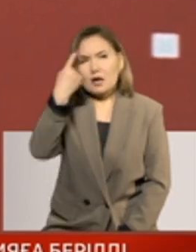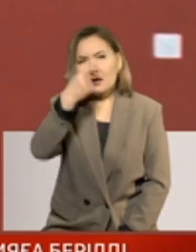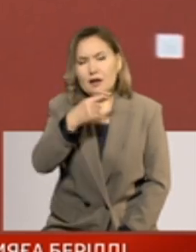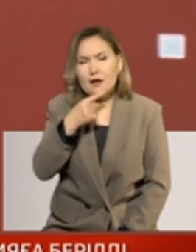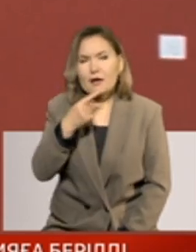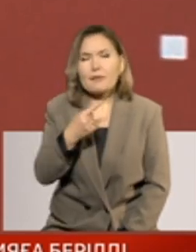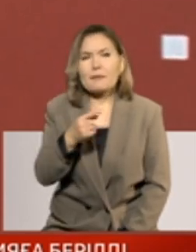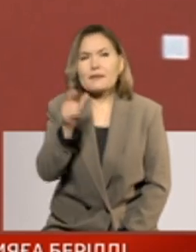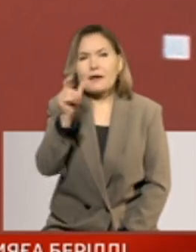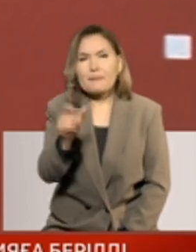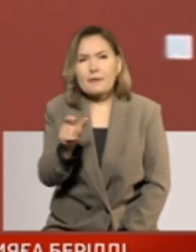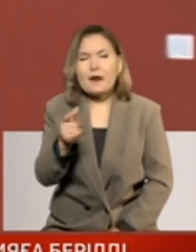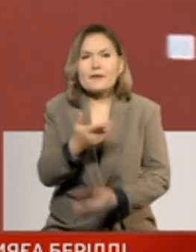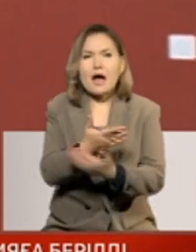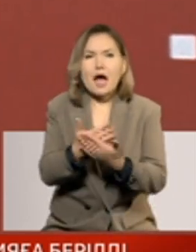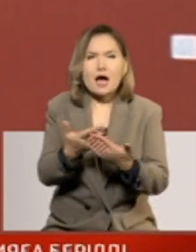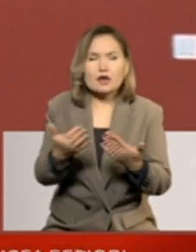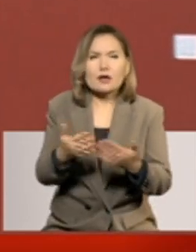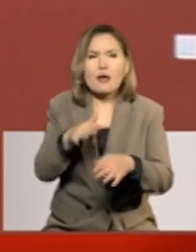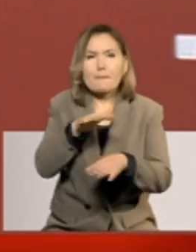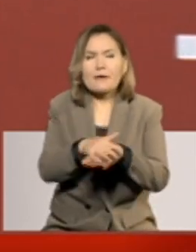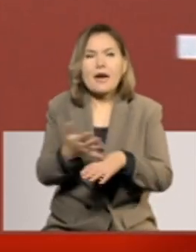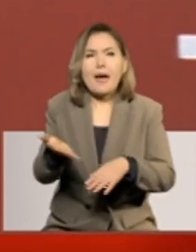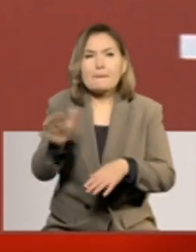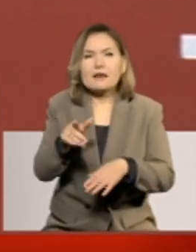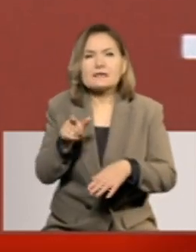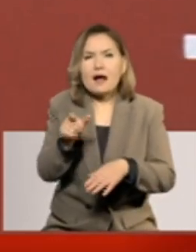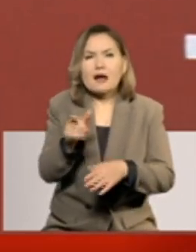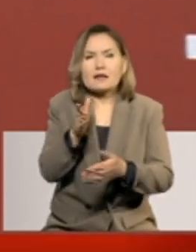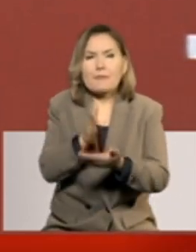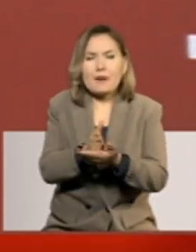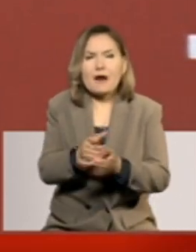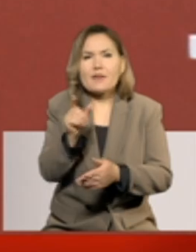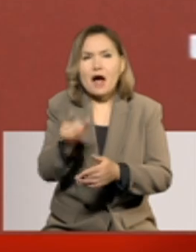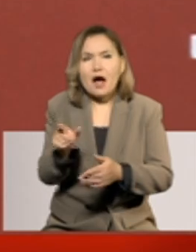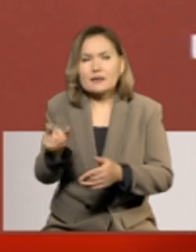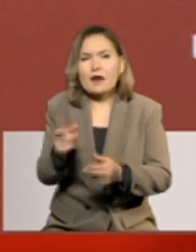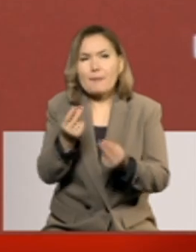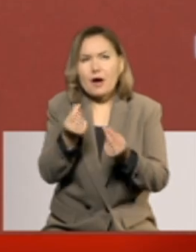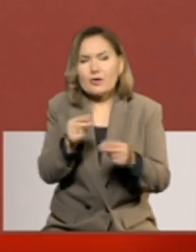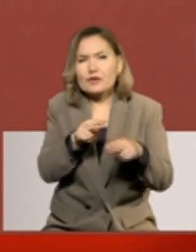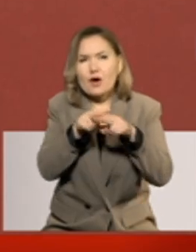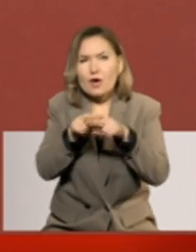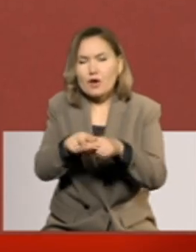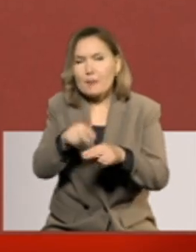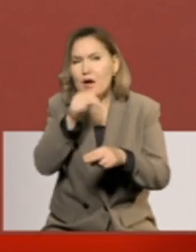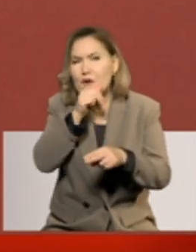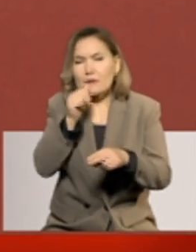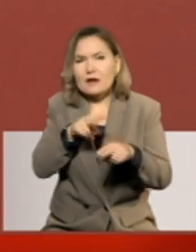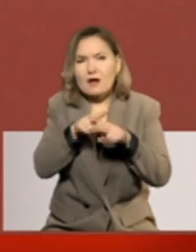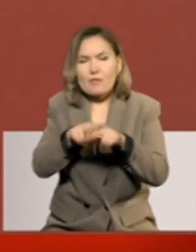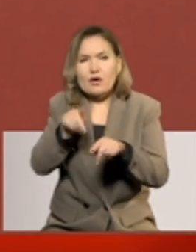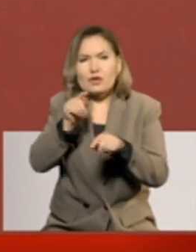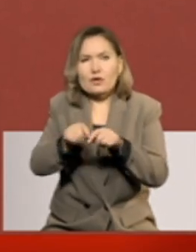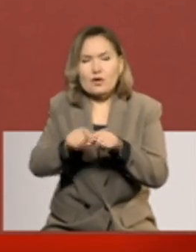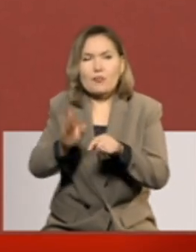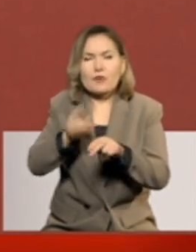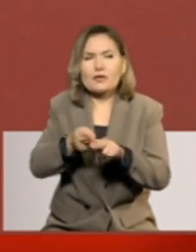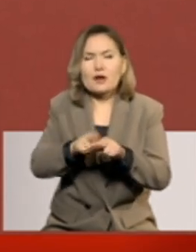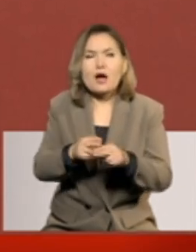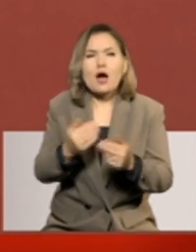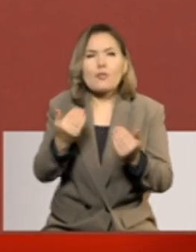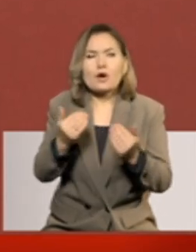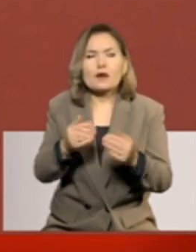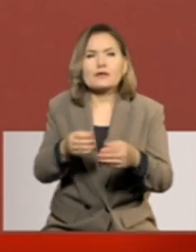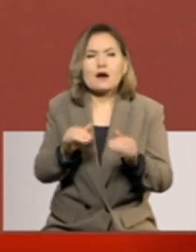Жеке басында әр түрлі банктен 5 бірдей картасы бар адамның ақша аударымдары мен төлемдері тексеріледі. Бұл туралы қаржы нарығын